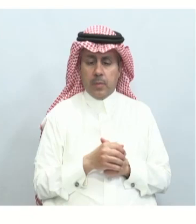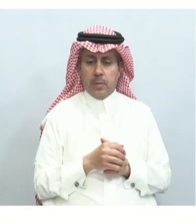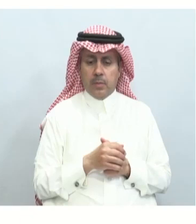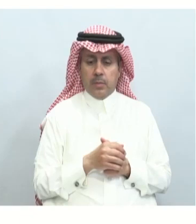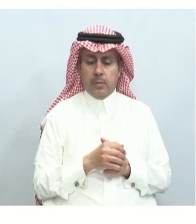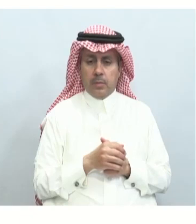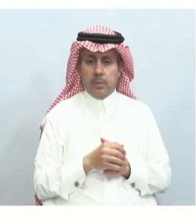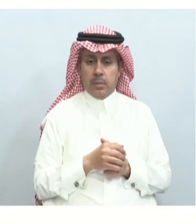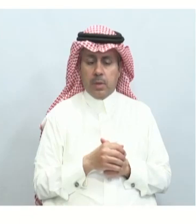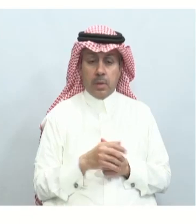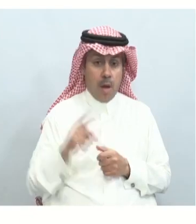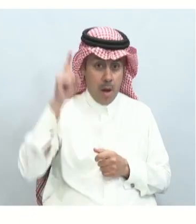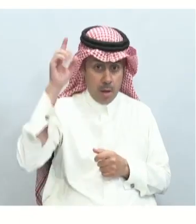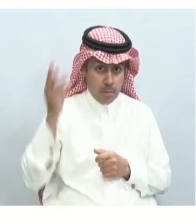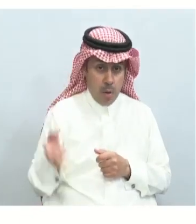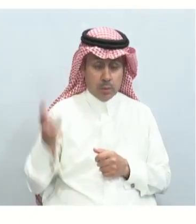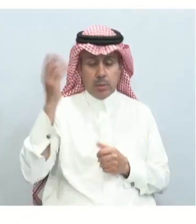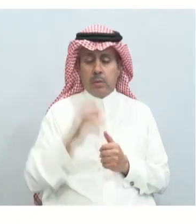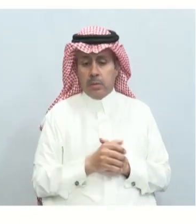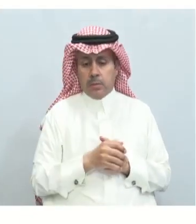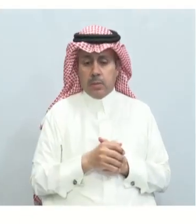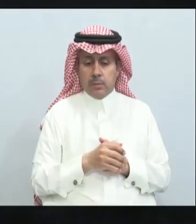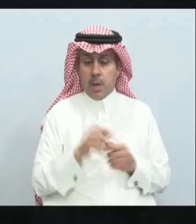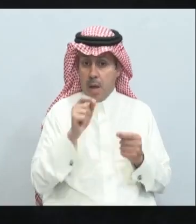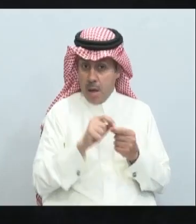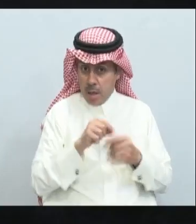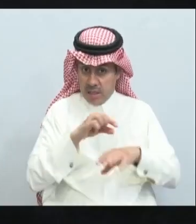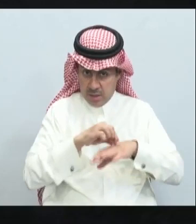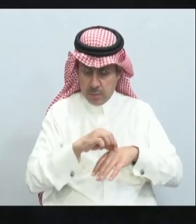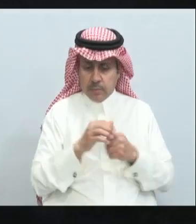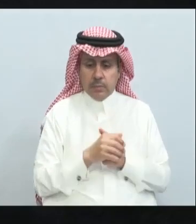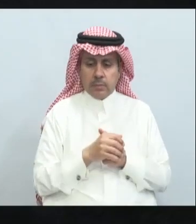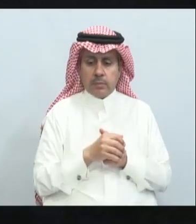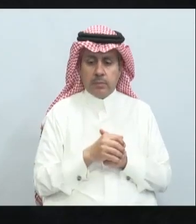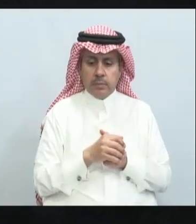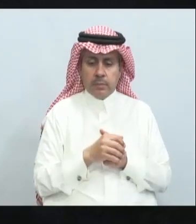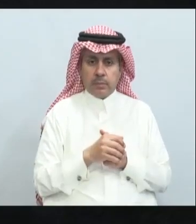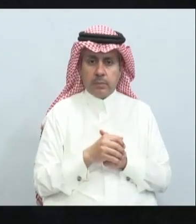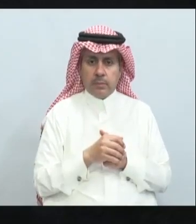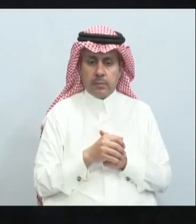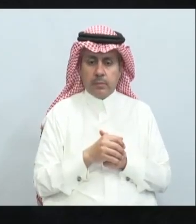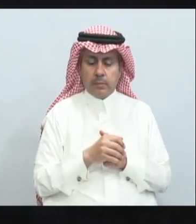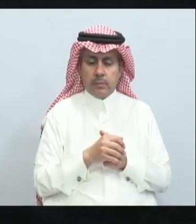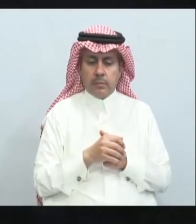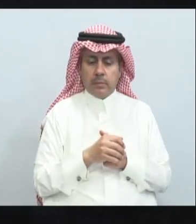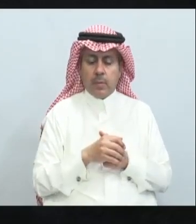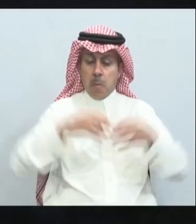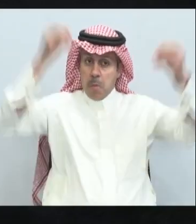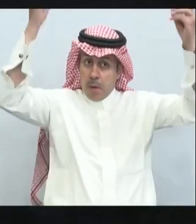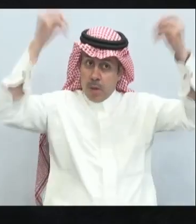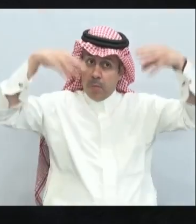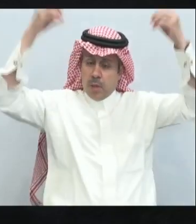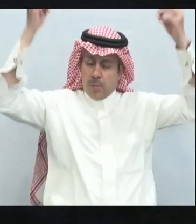فيها الله عز وجل خلق الانسان ومن عليه